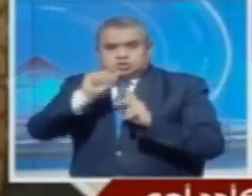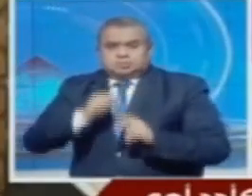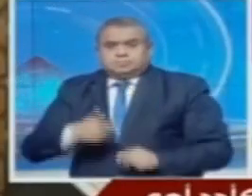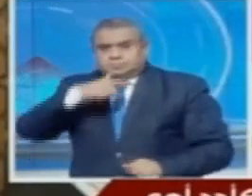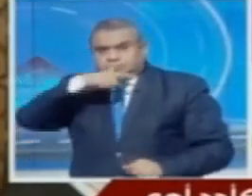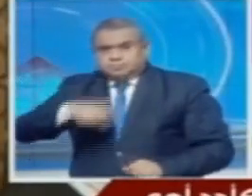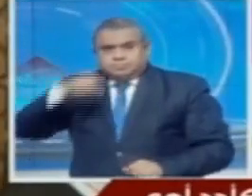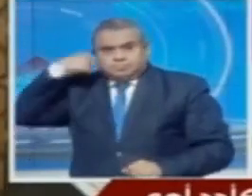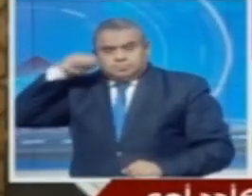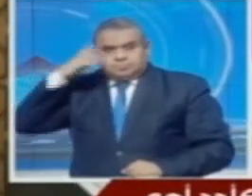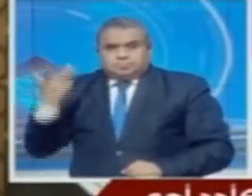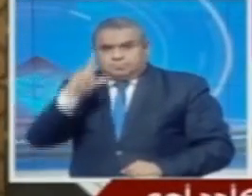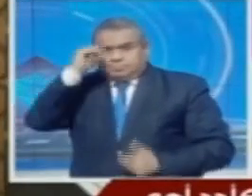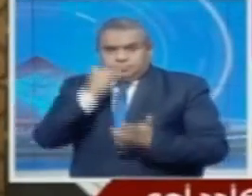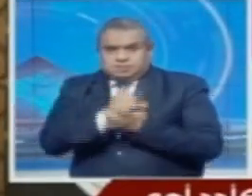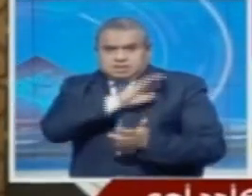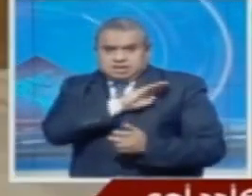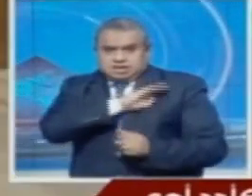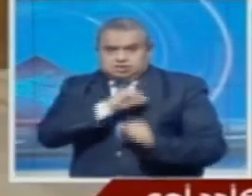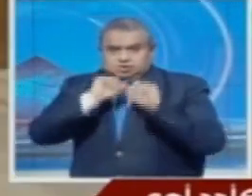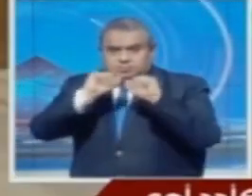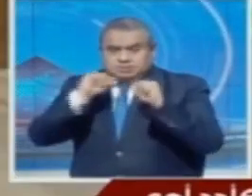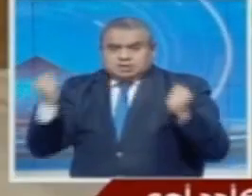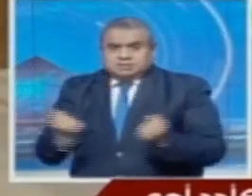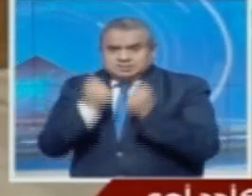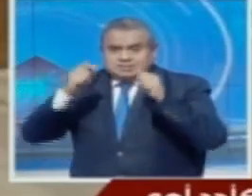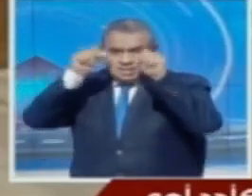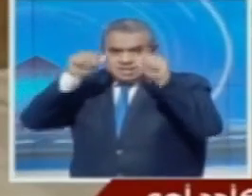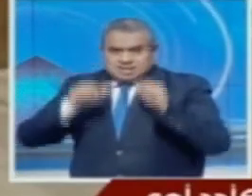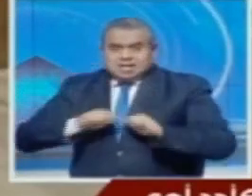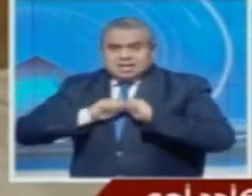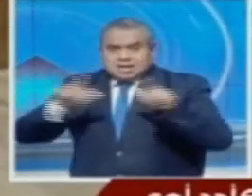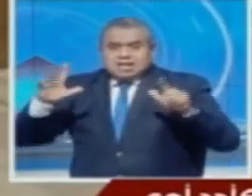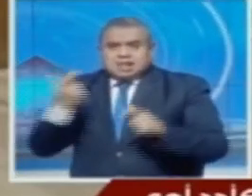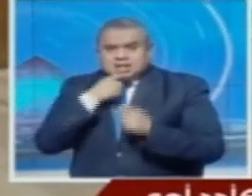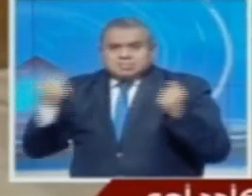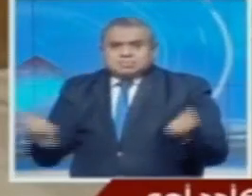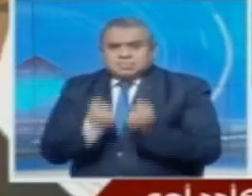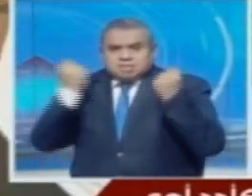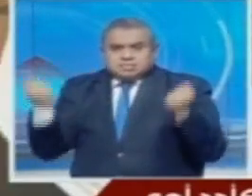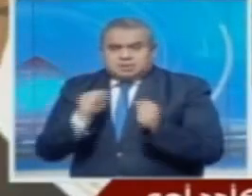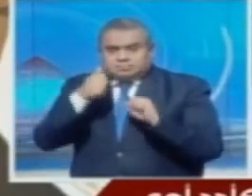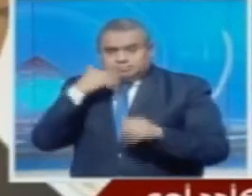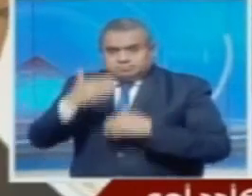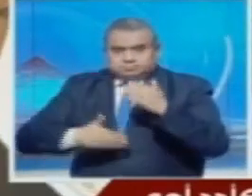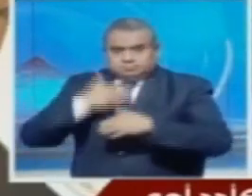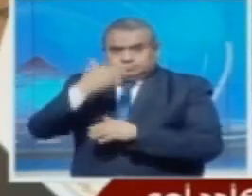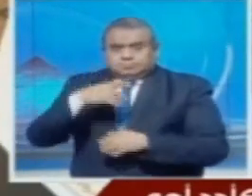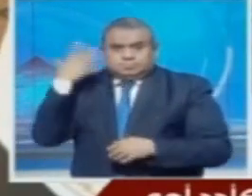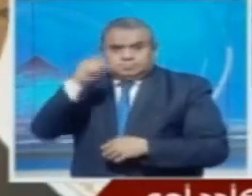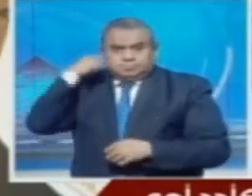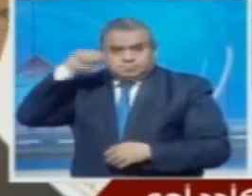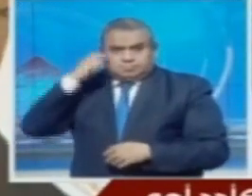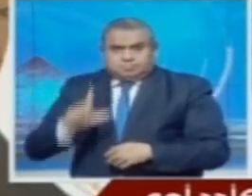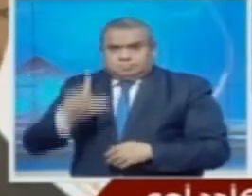وقام رئيس هيئة تدريب القوات المسلحة بإعلان نتيجة التخرج للدورات المختلفة، أعقبه إعلان مدير إدارة